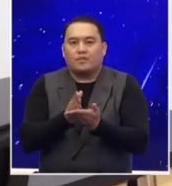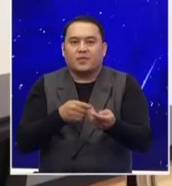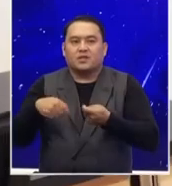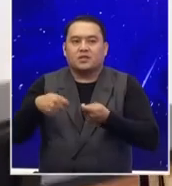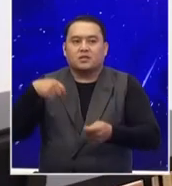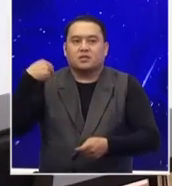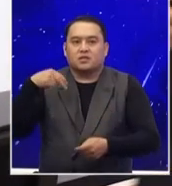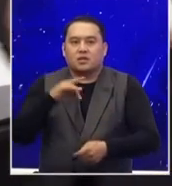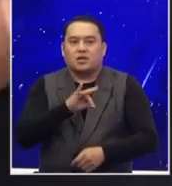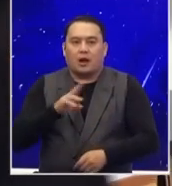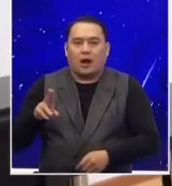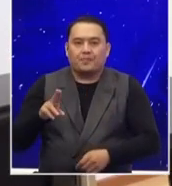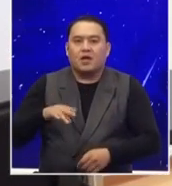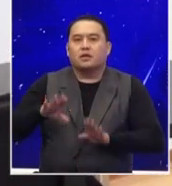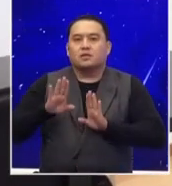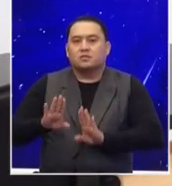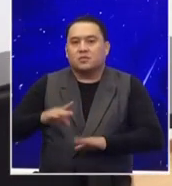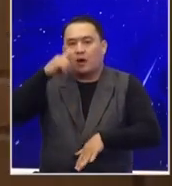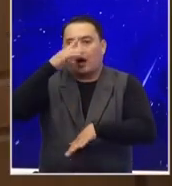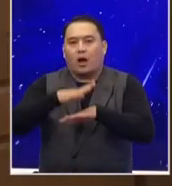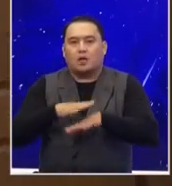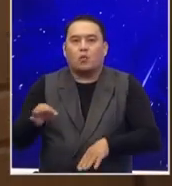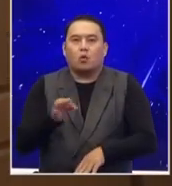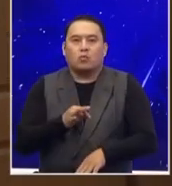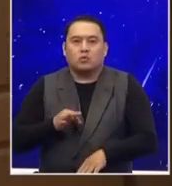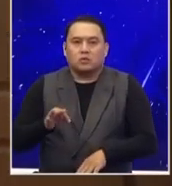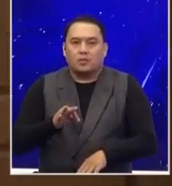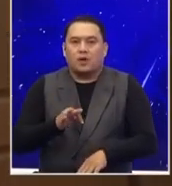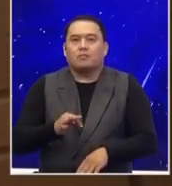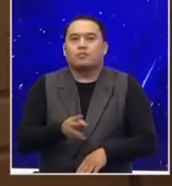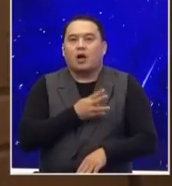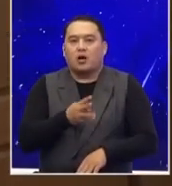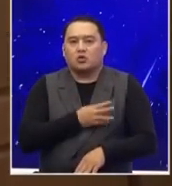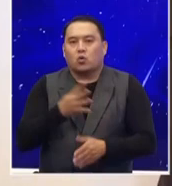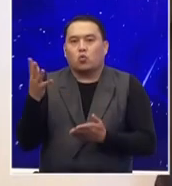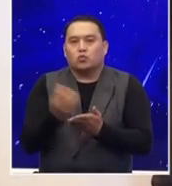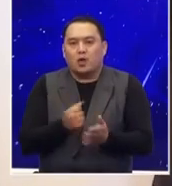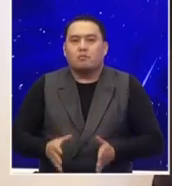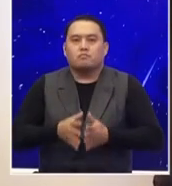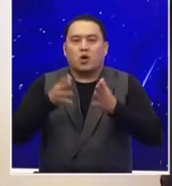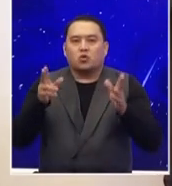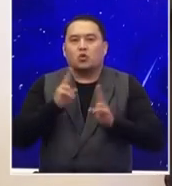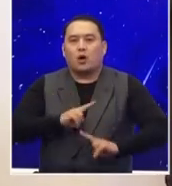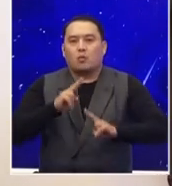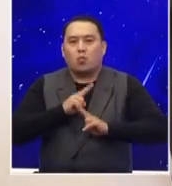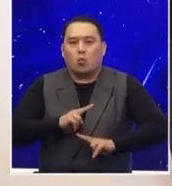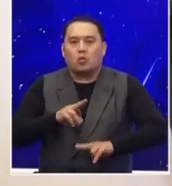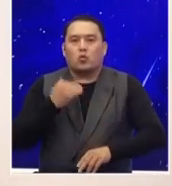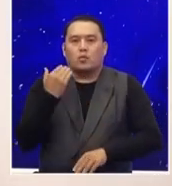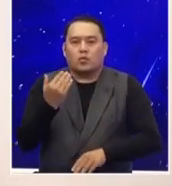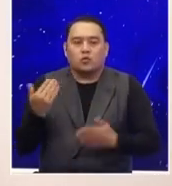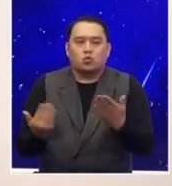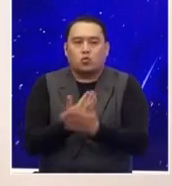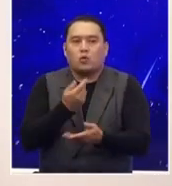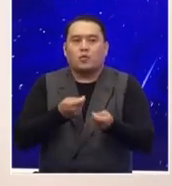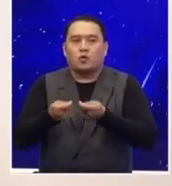администрации президента Республики Казахстан. Заместитель акима Алматинской области Рустам Али пожелал успехов и больших свершений Булату